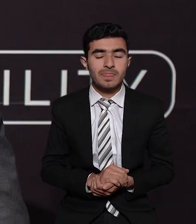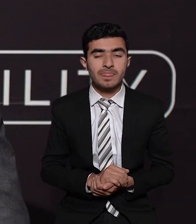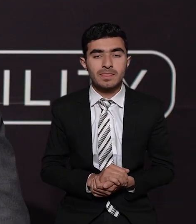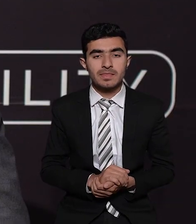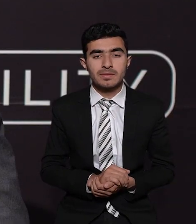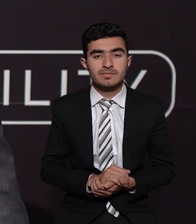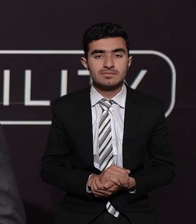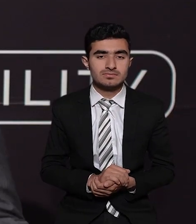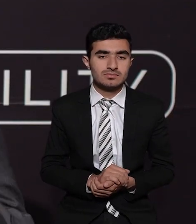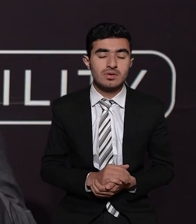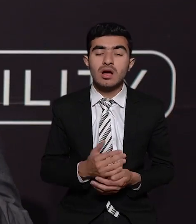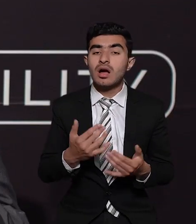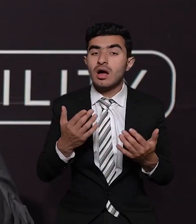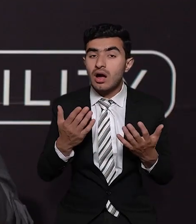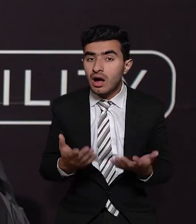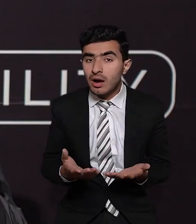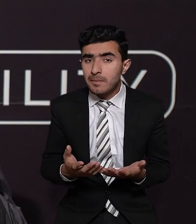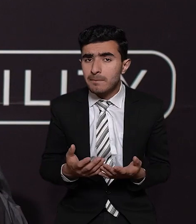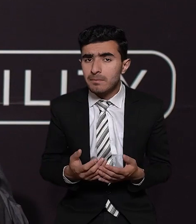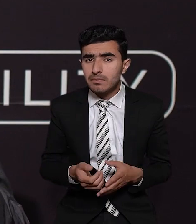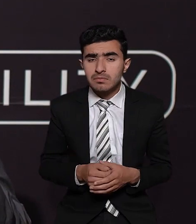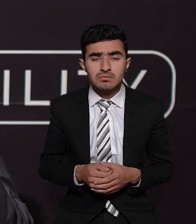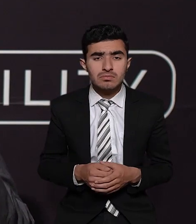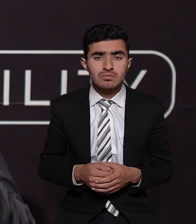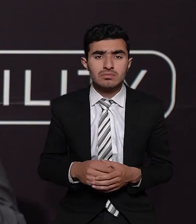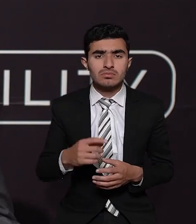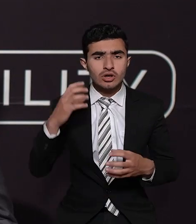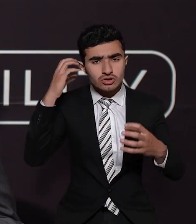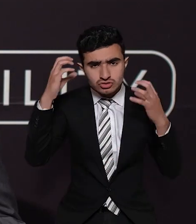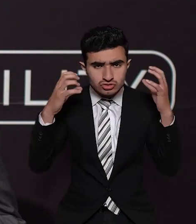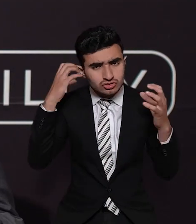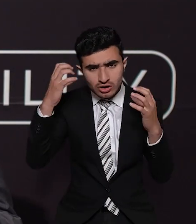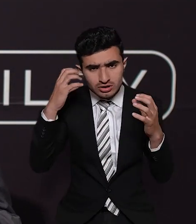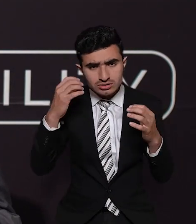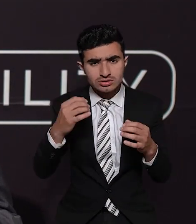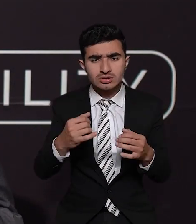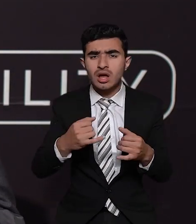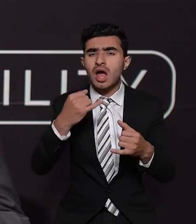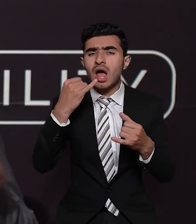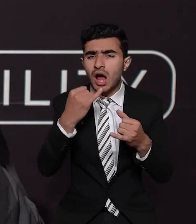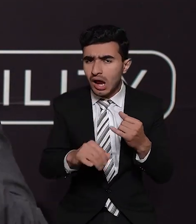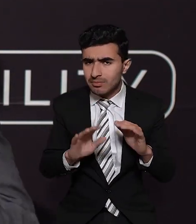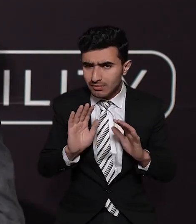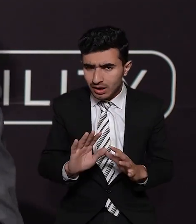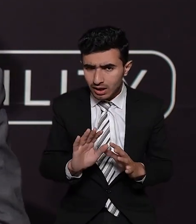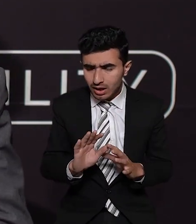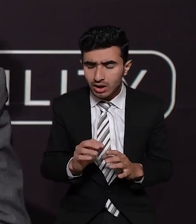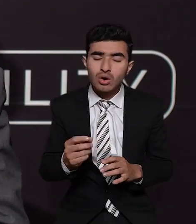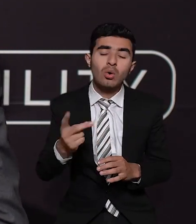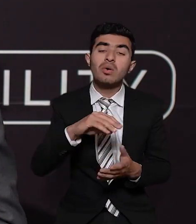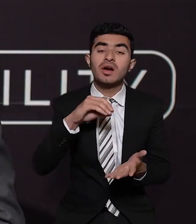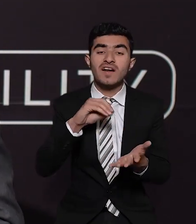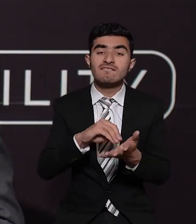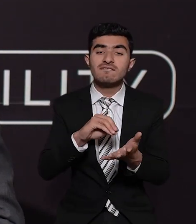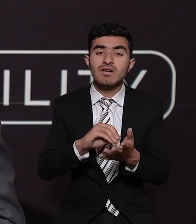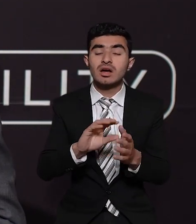اب کیا سٹریس نقصان دہ ہوتا ہے یا اس سے کچھ فائدہ بھی ہمیں ملتا